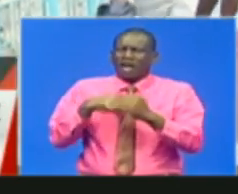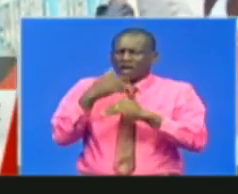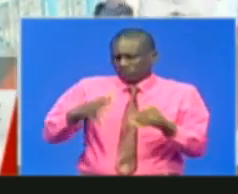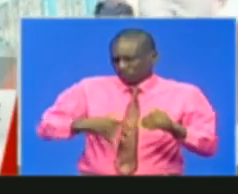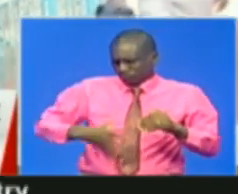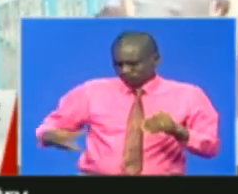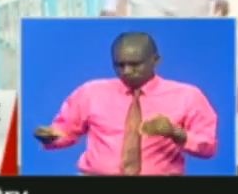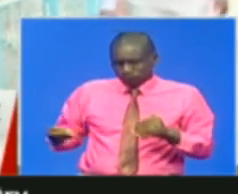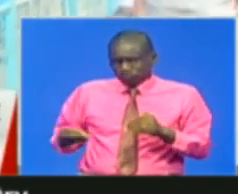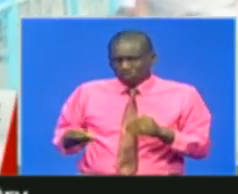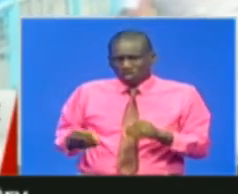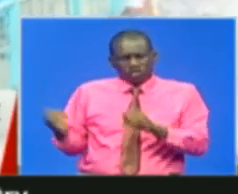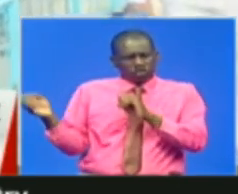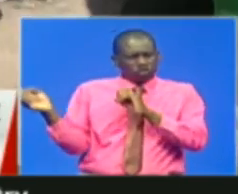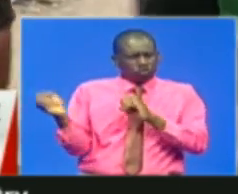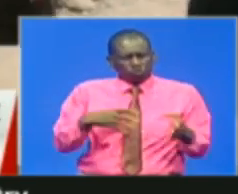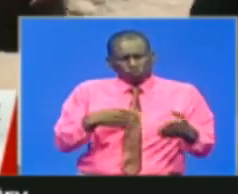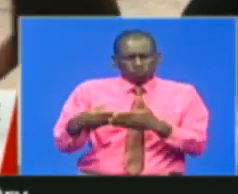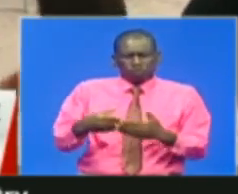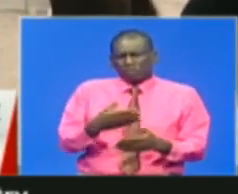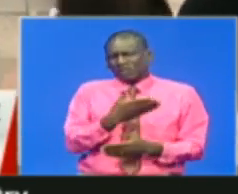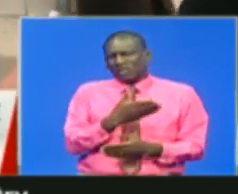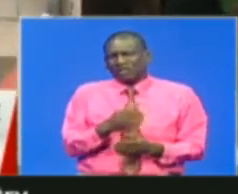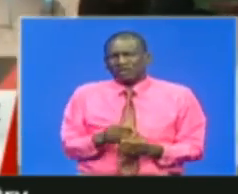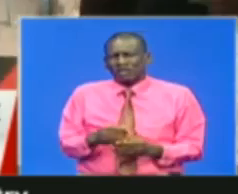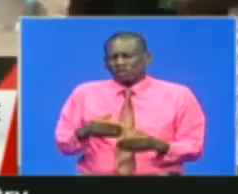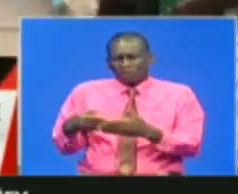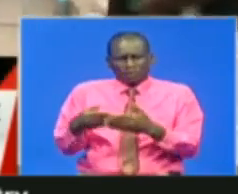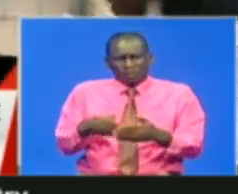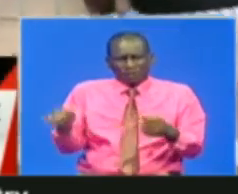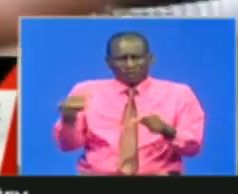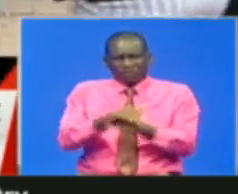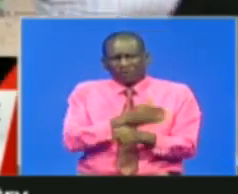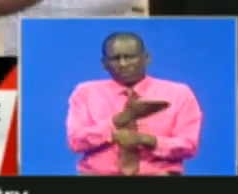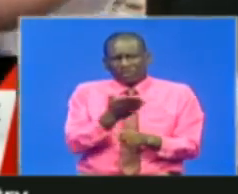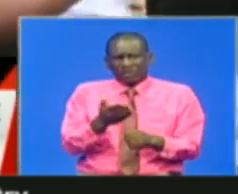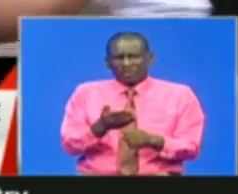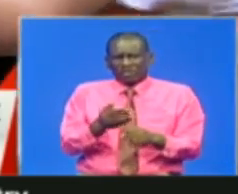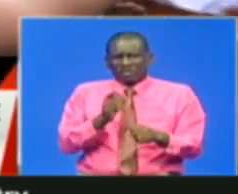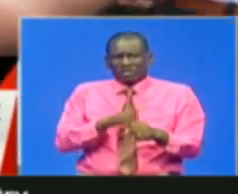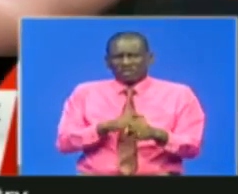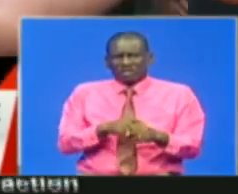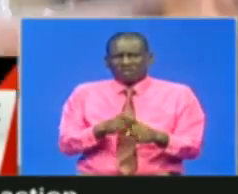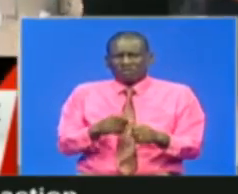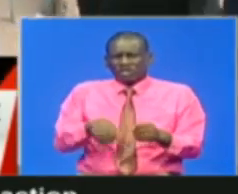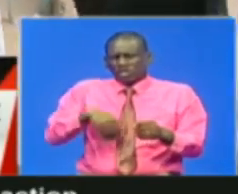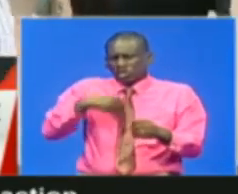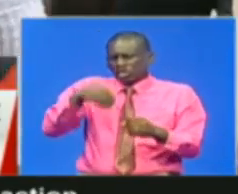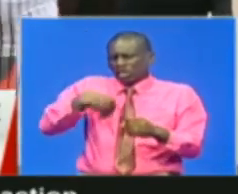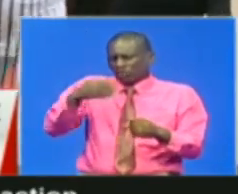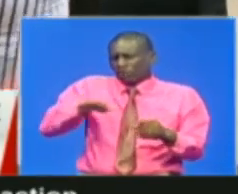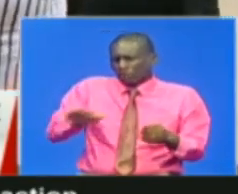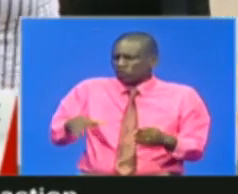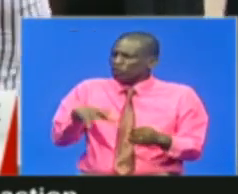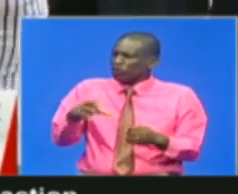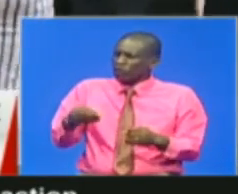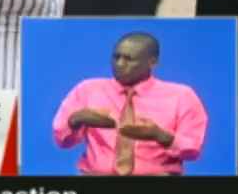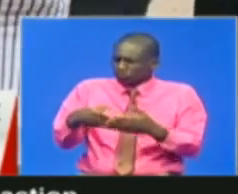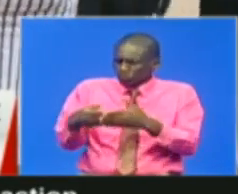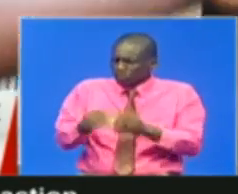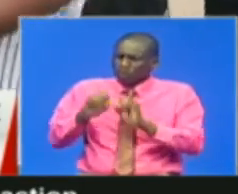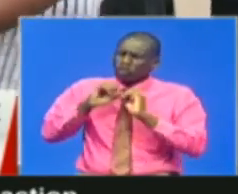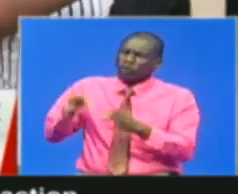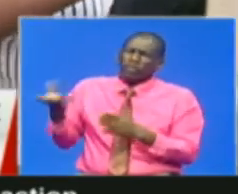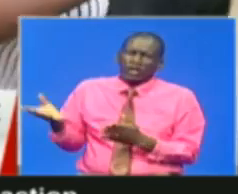mamimba wanaficha hapo. Watoto wamejaa hapo asinde wakiingia wanakata mtoto wamefichwa pale. Unajua sasa